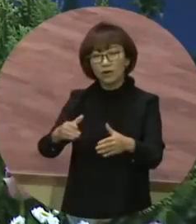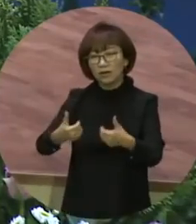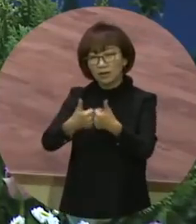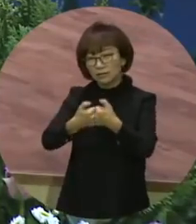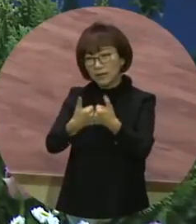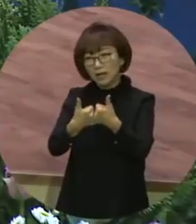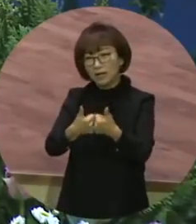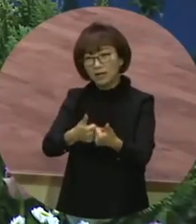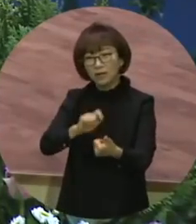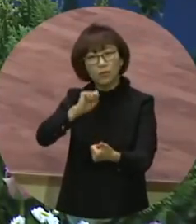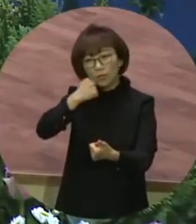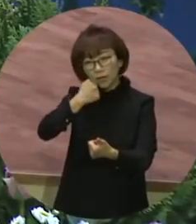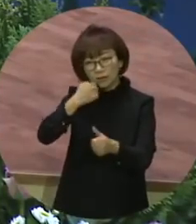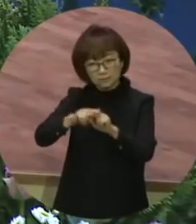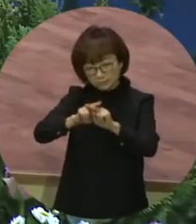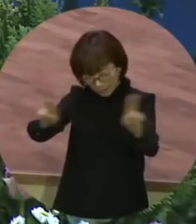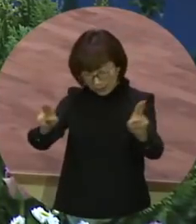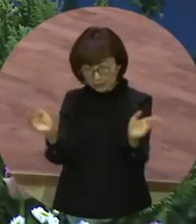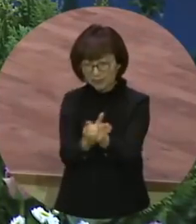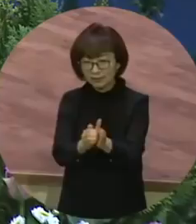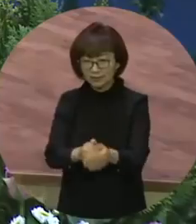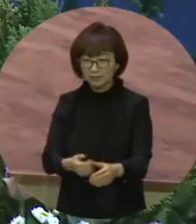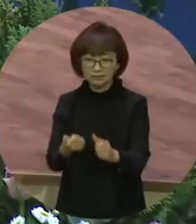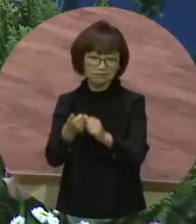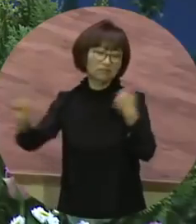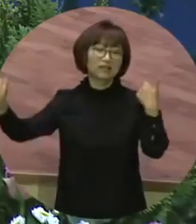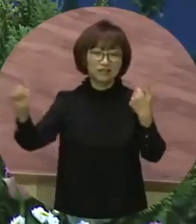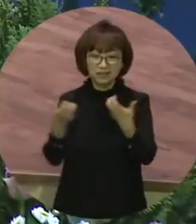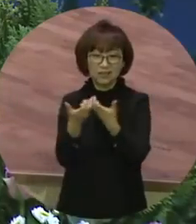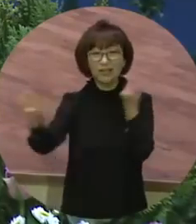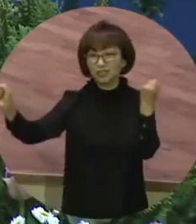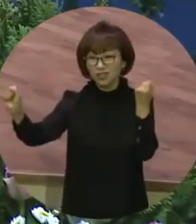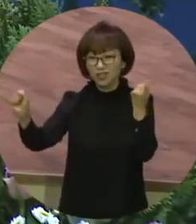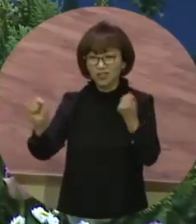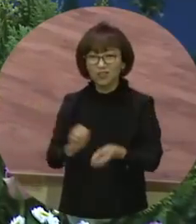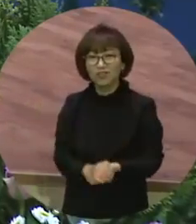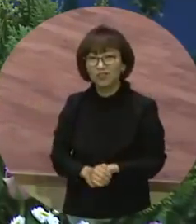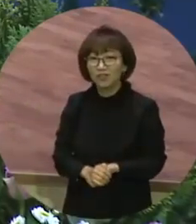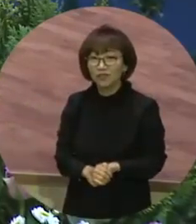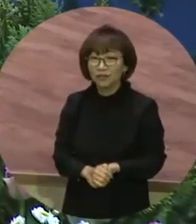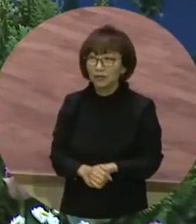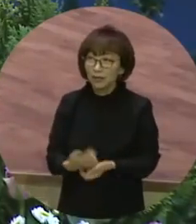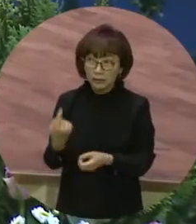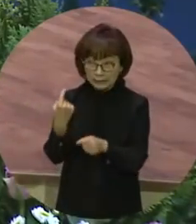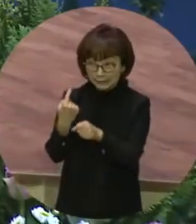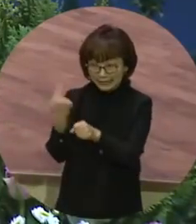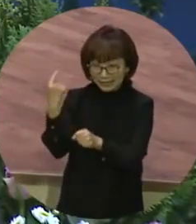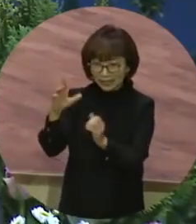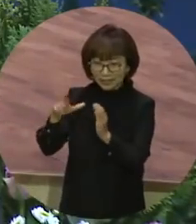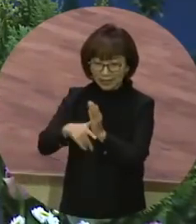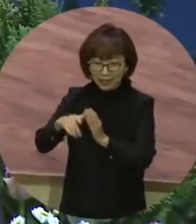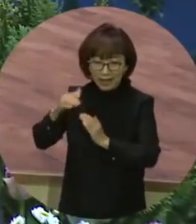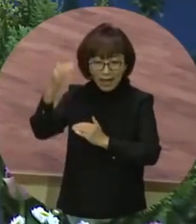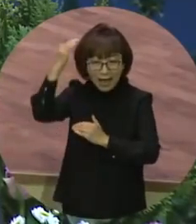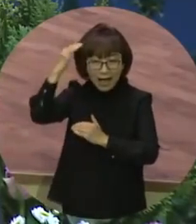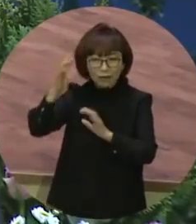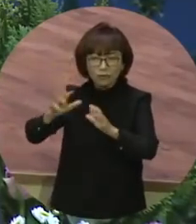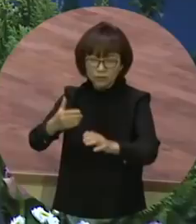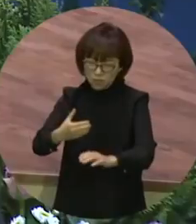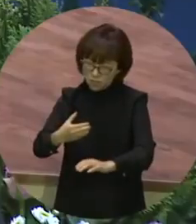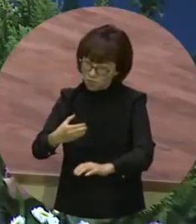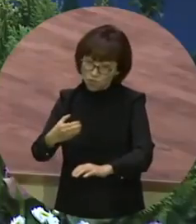사실은 작년 초까지만 해도 이 한반도는 말이지요. 일촉즉발의 위기 상황이었어, 사실은.